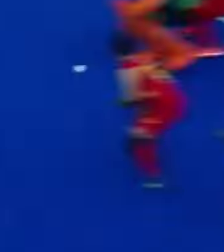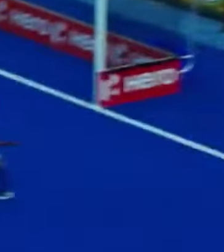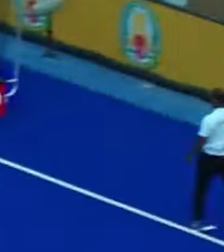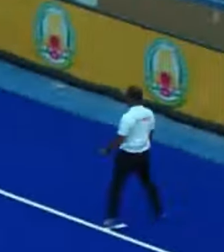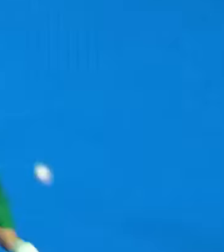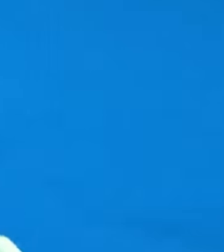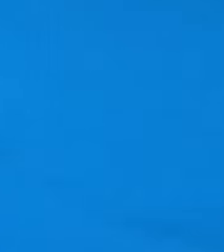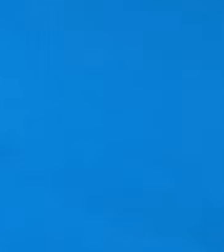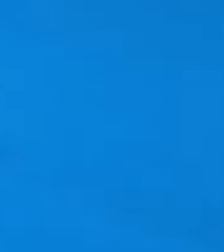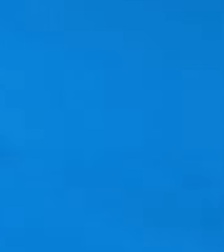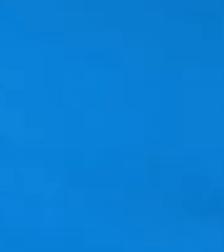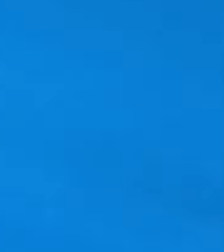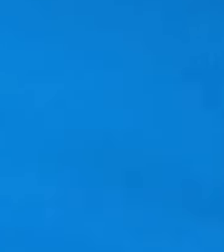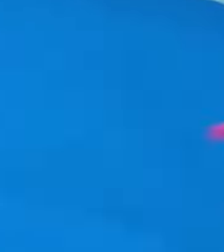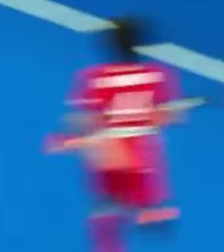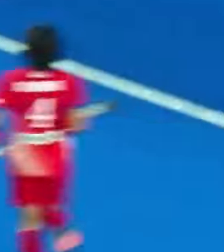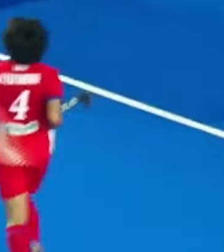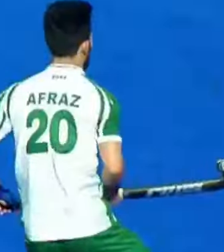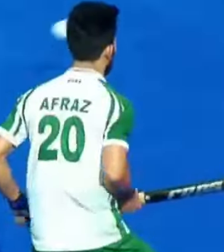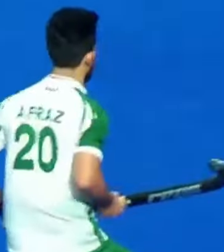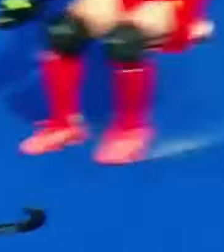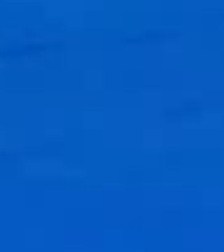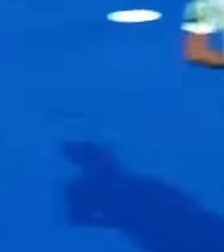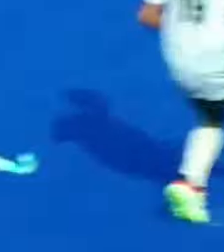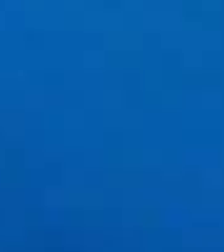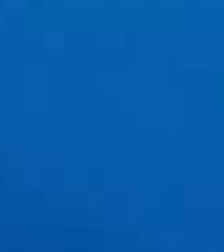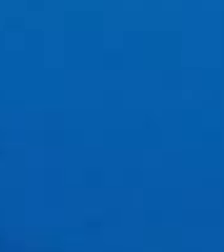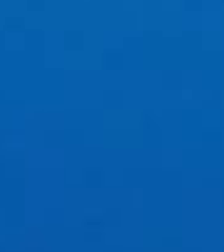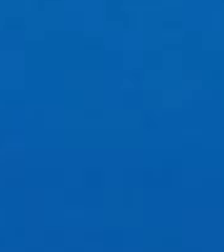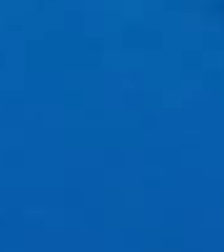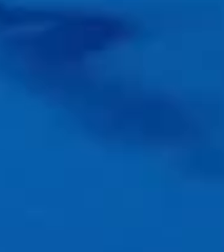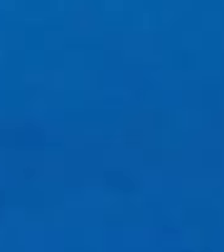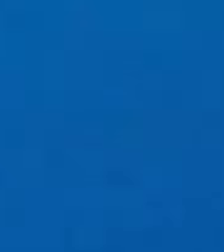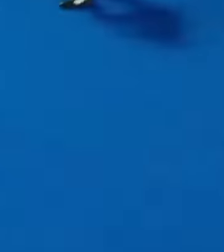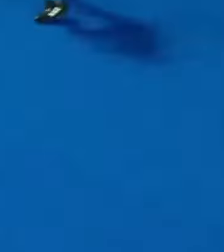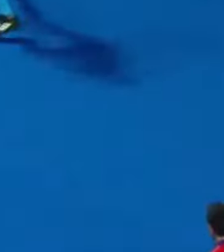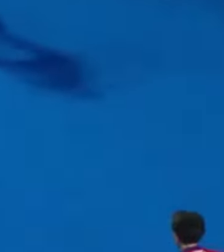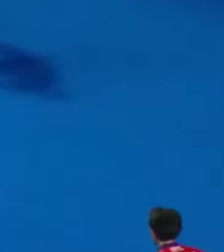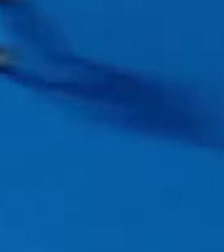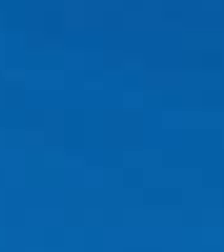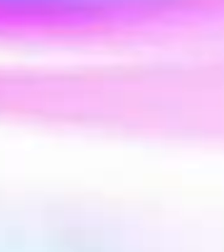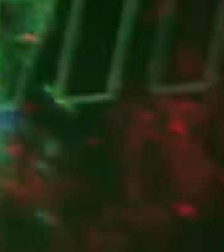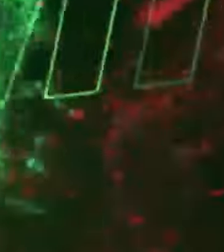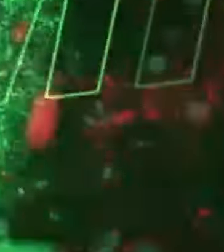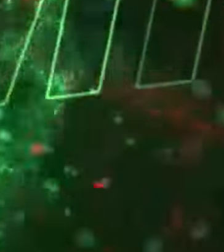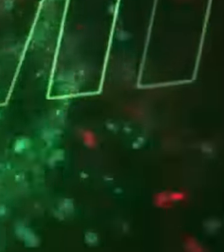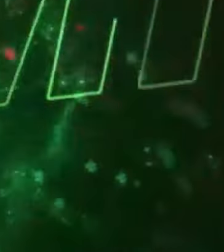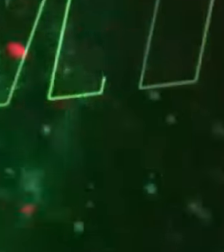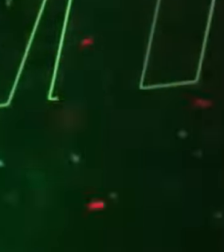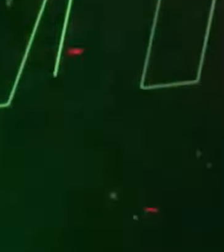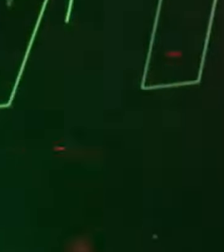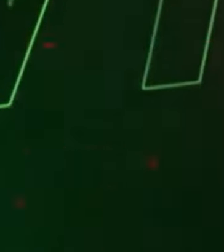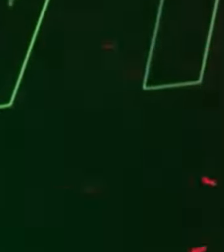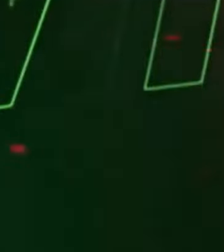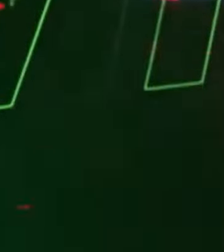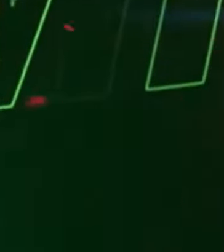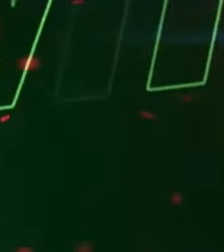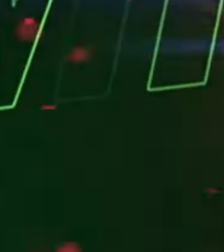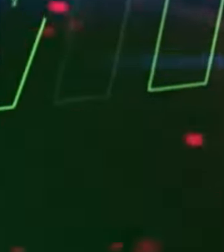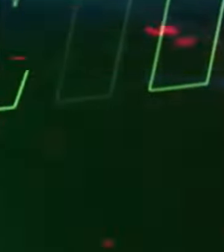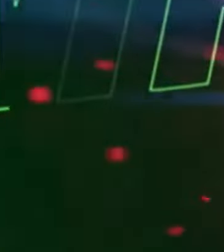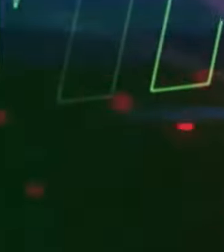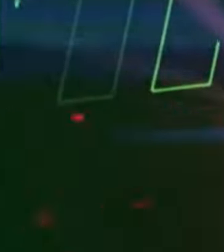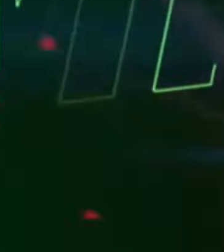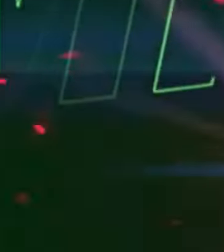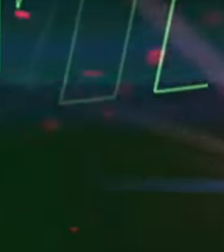terbaik mencipta aksi getir di setiap pertembungan. Khamis 12 September, Jepun bertemu